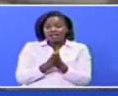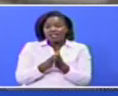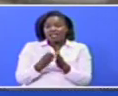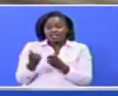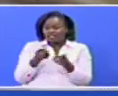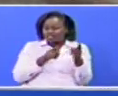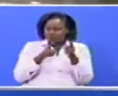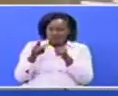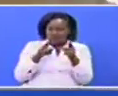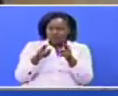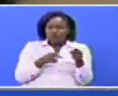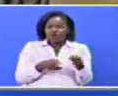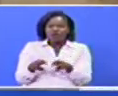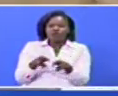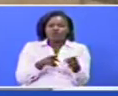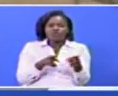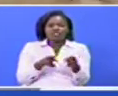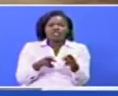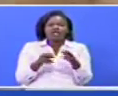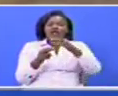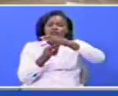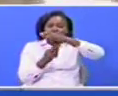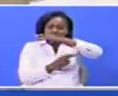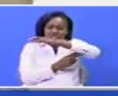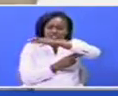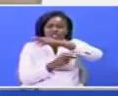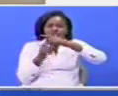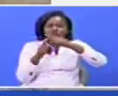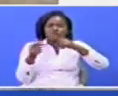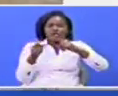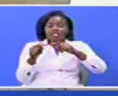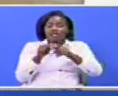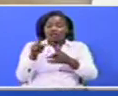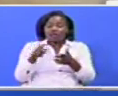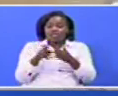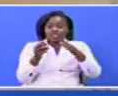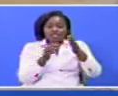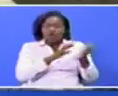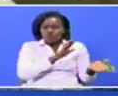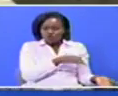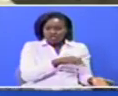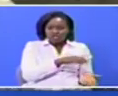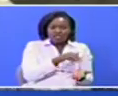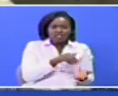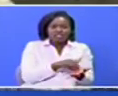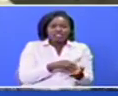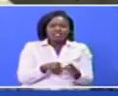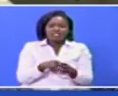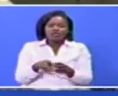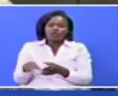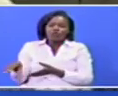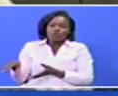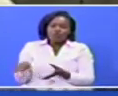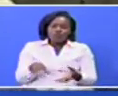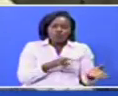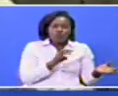kusafiri. Baadhi ya madaraja kama lile linalounganisha sehemu ya Mwingi ya Kati na Kyuso yamesombwa na maji kutokana